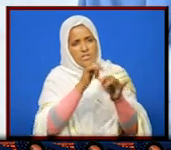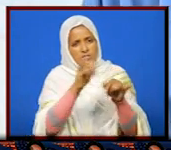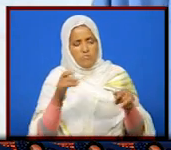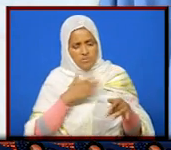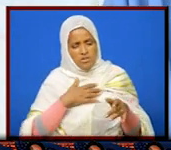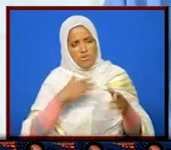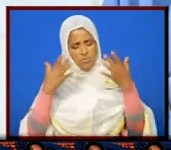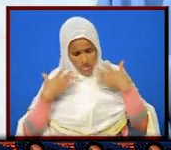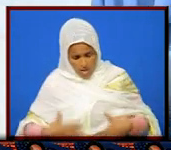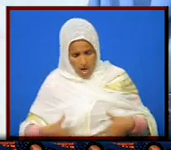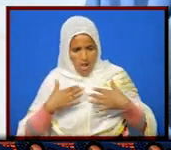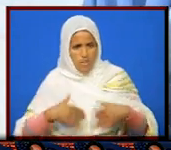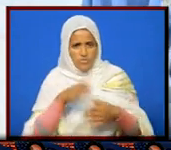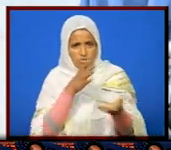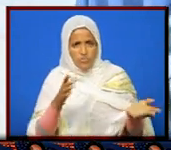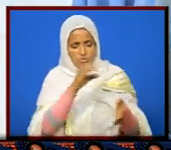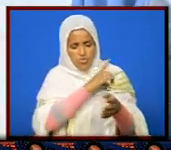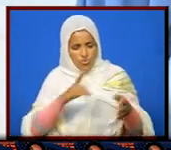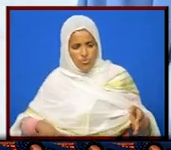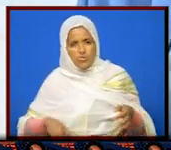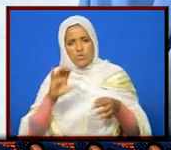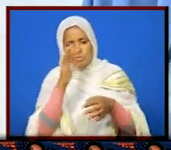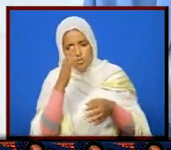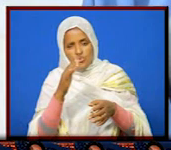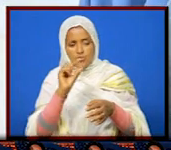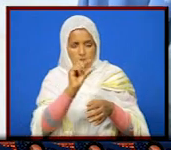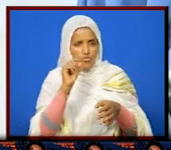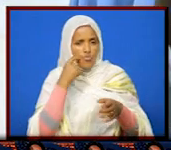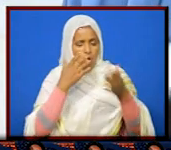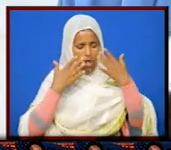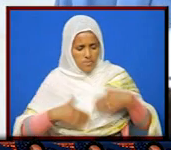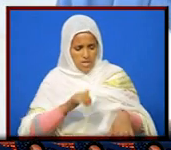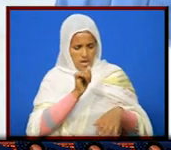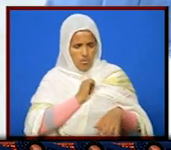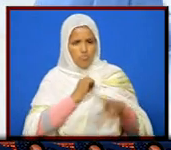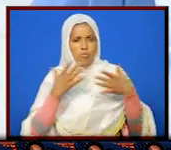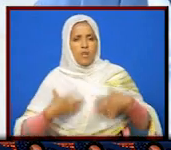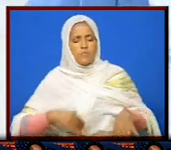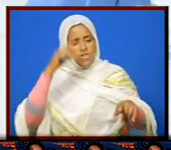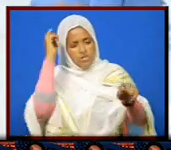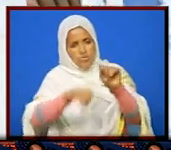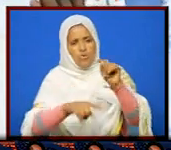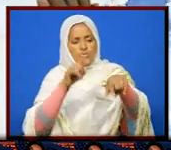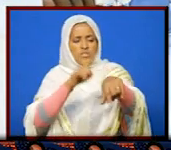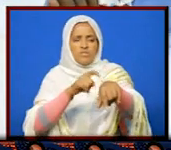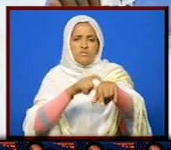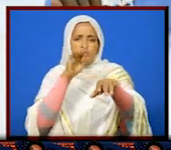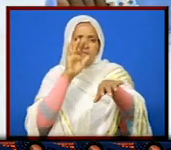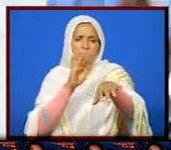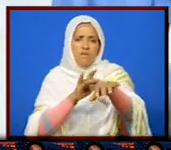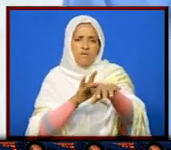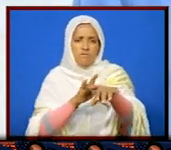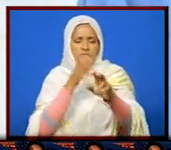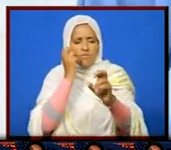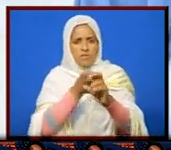ያማረብኝ የመሰለው እንዲያው ብታረዝ አላለበ እንደ አይደለም ክርስቶስን የሚመስሉትን ታናናሾችን ሊያለብስ ራሱን ማልበስ ያቃተው ትውልድ ላይ ነው ያለነው።